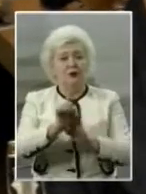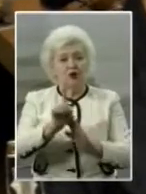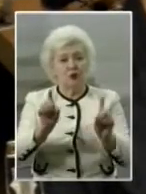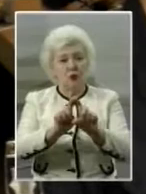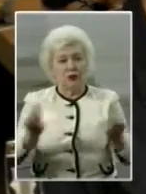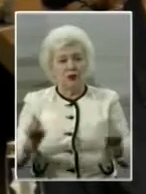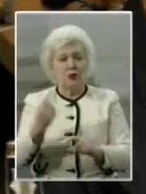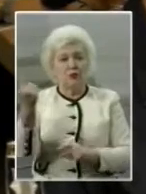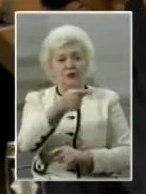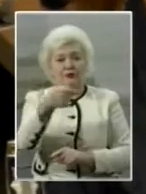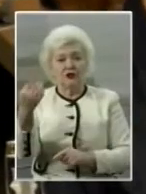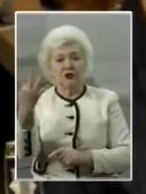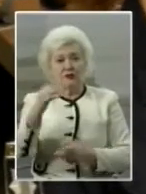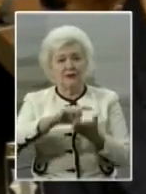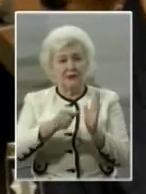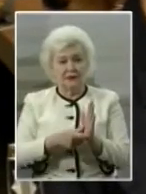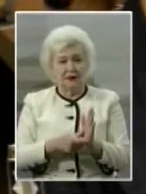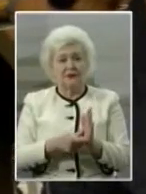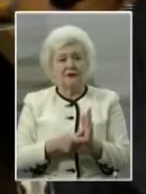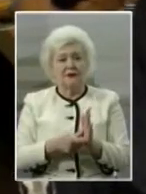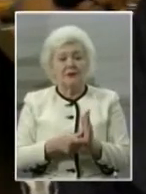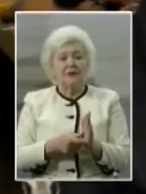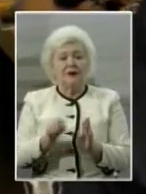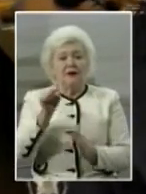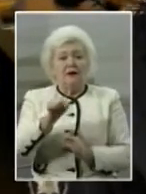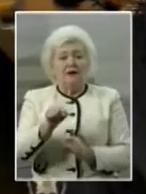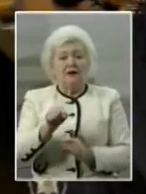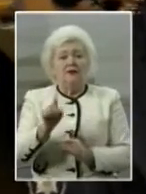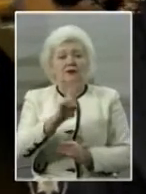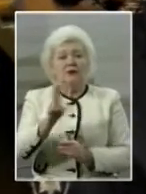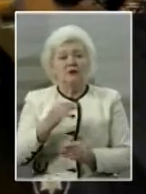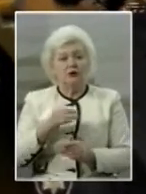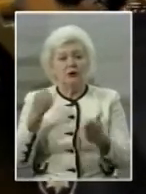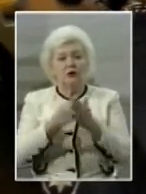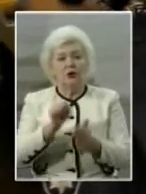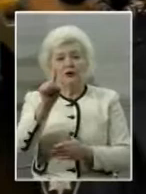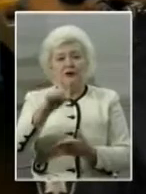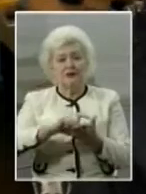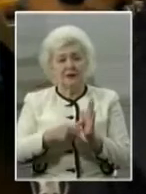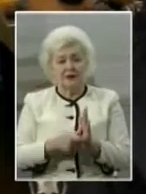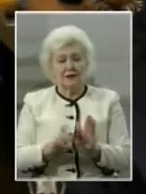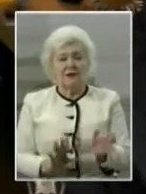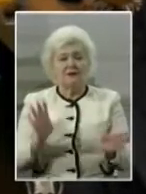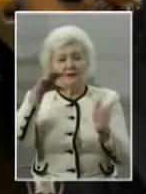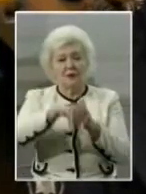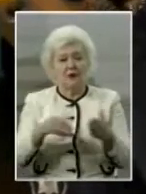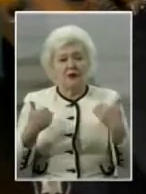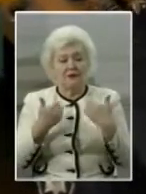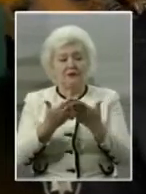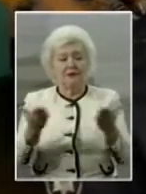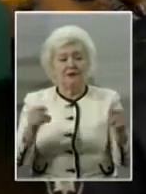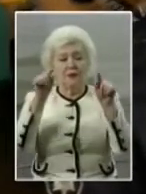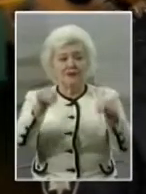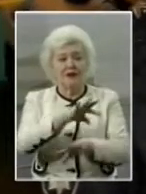школа, перші-четверті класи. І другий розділ ділиться з 6 по 11 клас. Запровадили нам